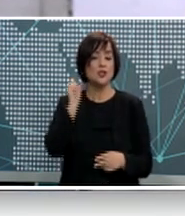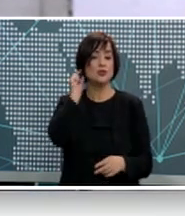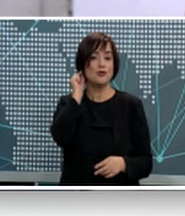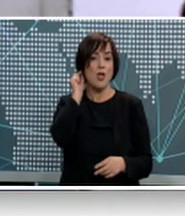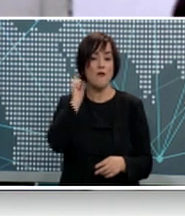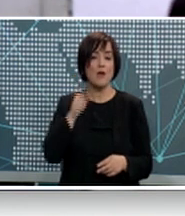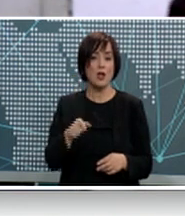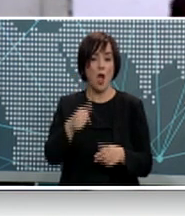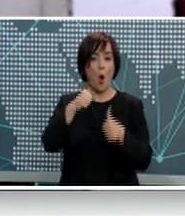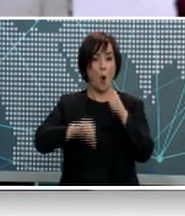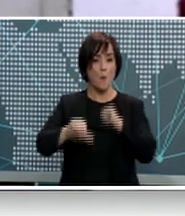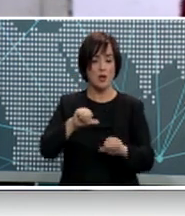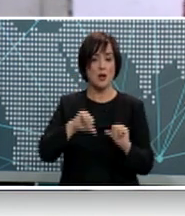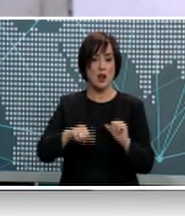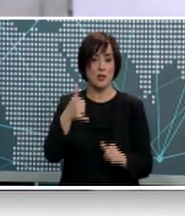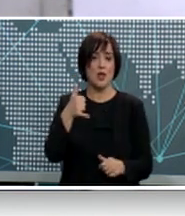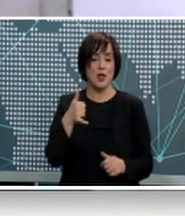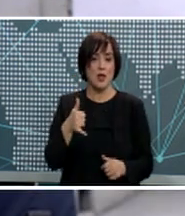Девојката е оперирана денеска.